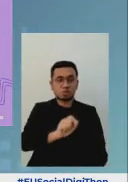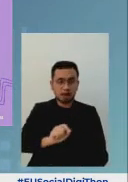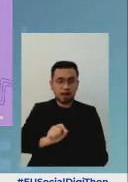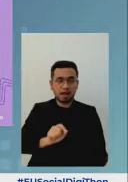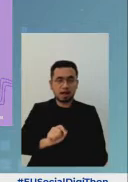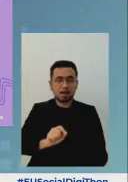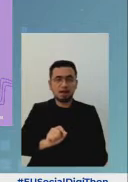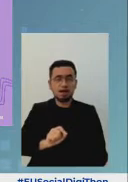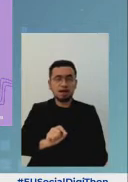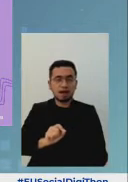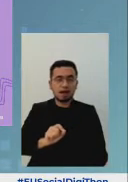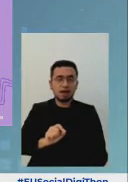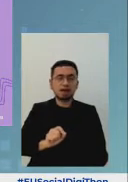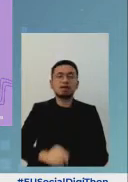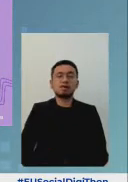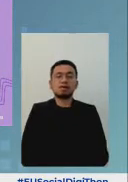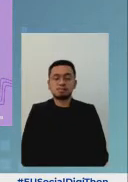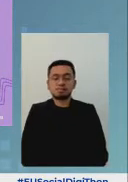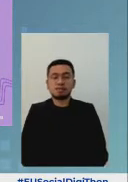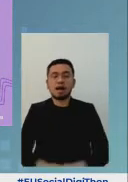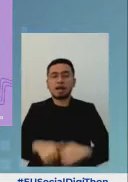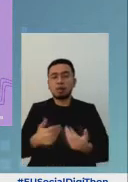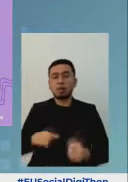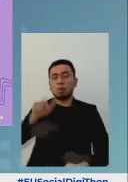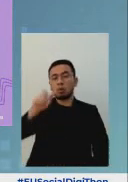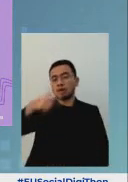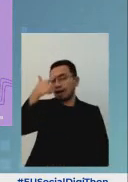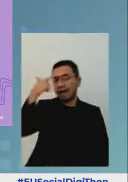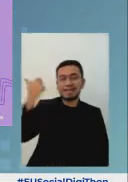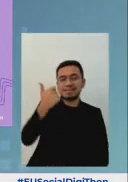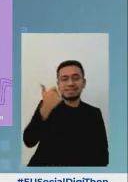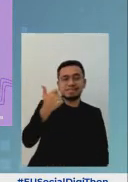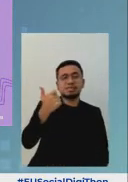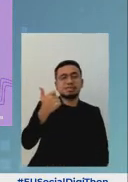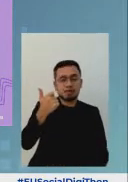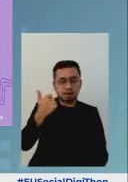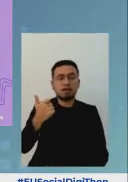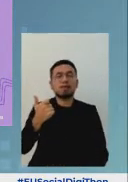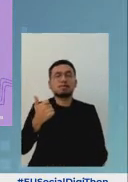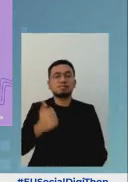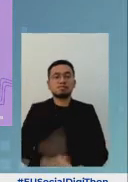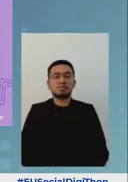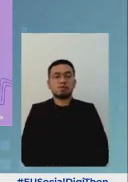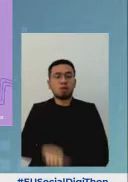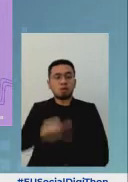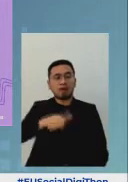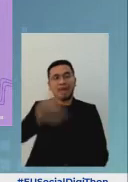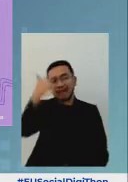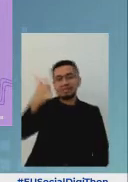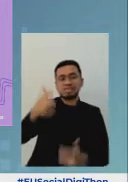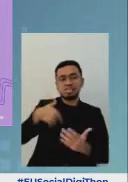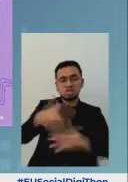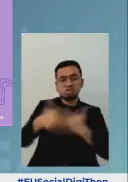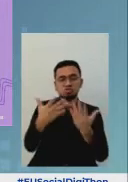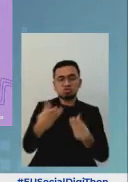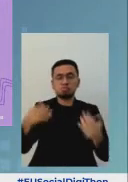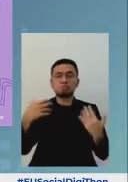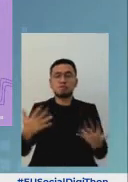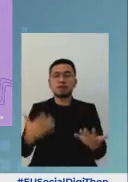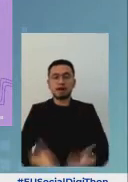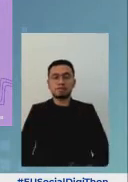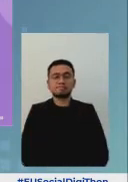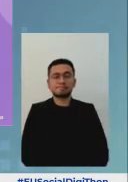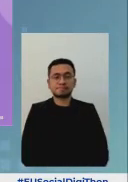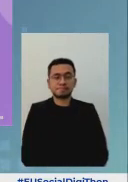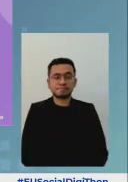itu dilakukan oleh profesional secara khusus? Ini tuh ngapain sih? Gitu ya, kalau misalnya ketemu kasus-kasus cyberbullying. Tuh